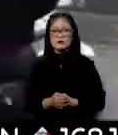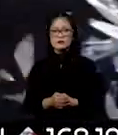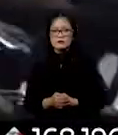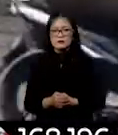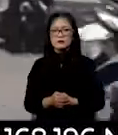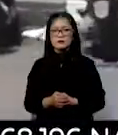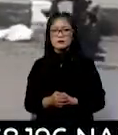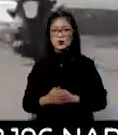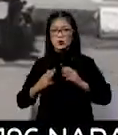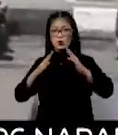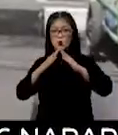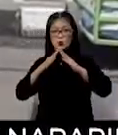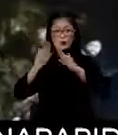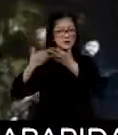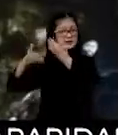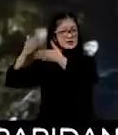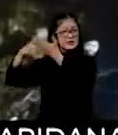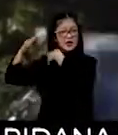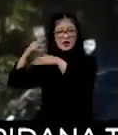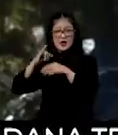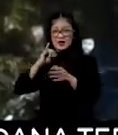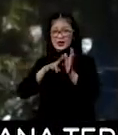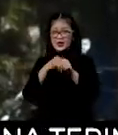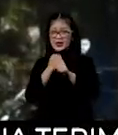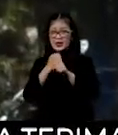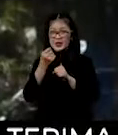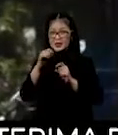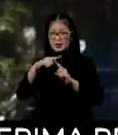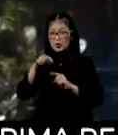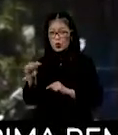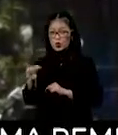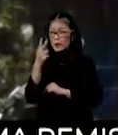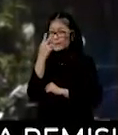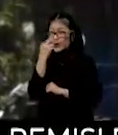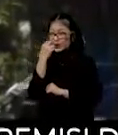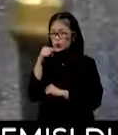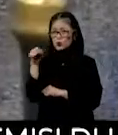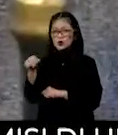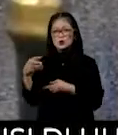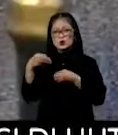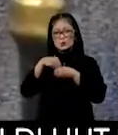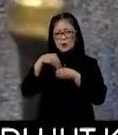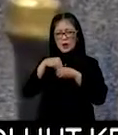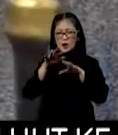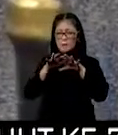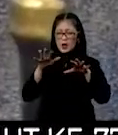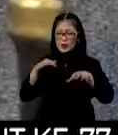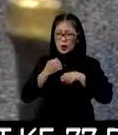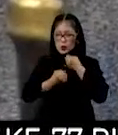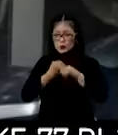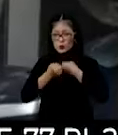Rumah bersejarah Inggit Garnasih yang berada di Jalan Ciatul, Kota Bandung ini menyimpan cerita sejarah perjuangan kemerdekaan